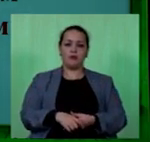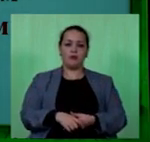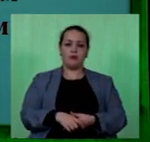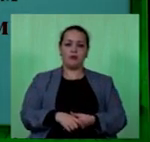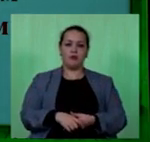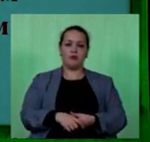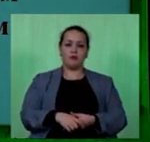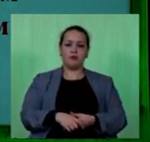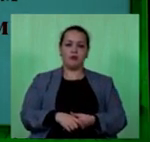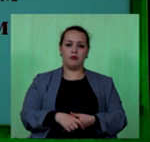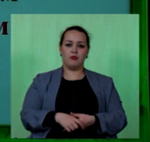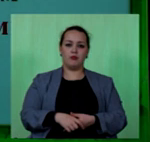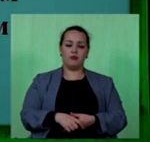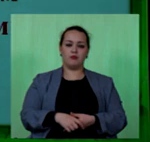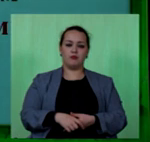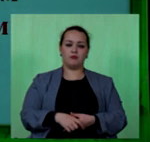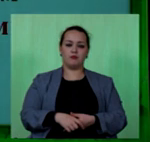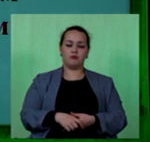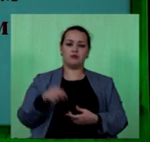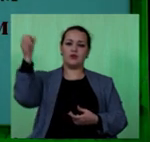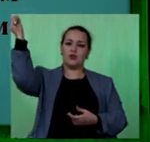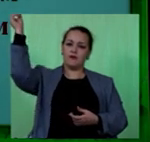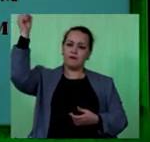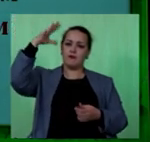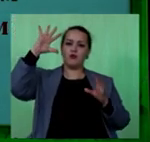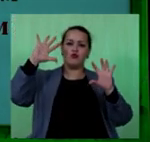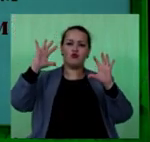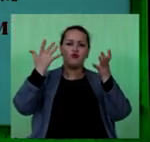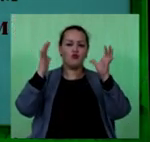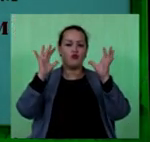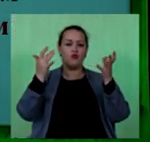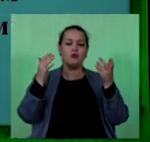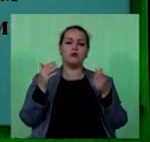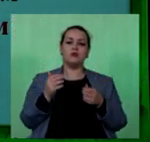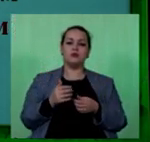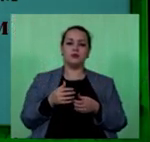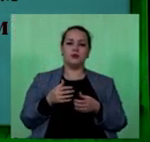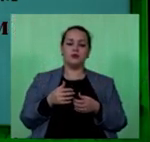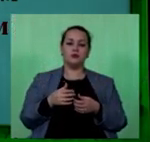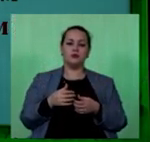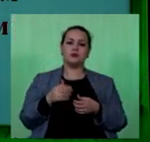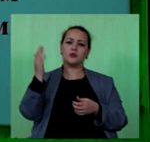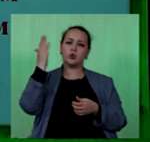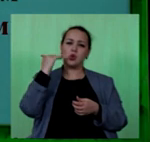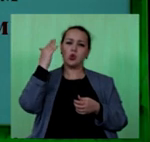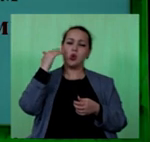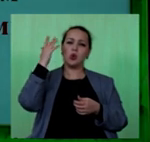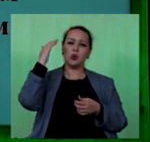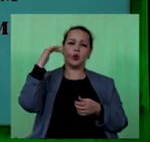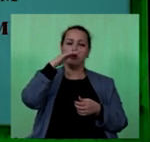светит яркое солнце легкие облака украшают голубое небо